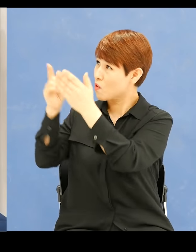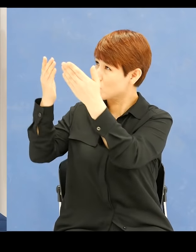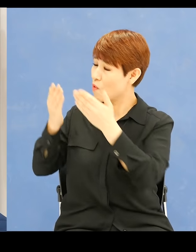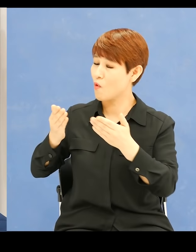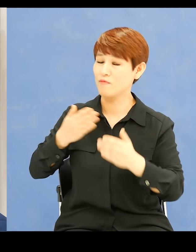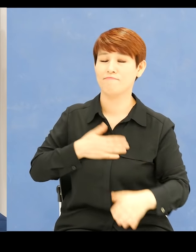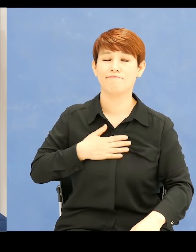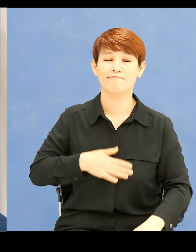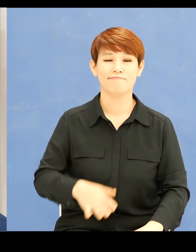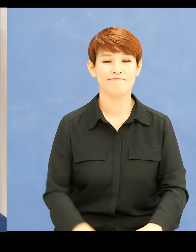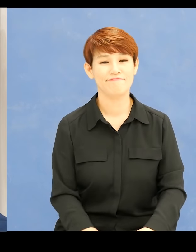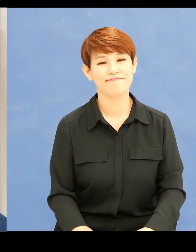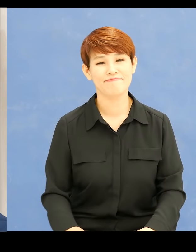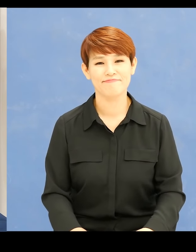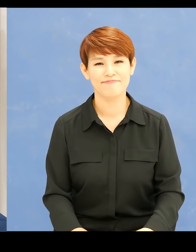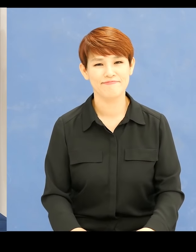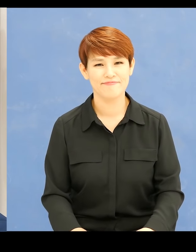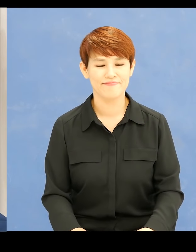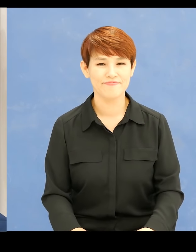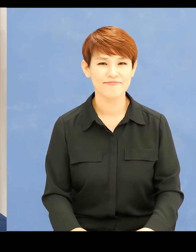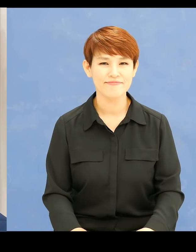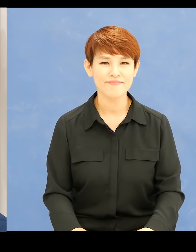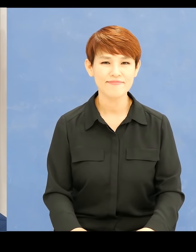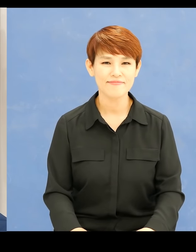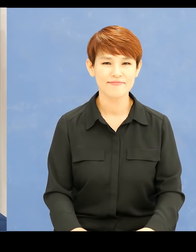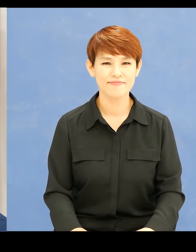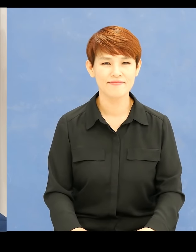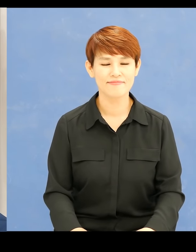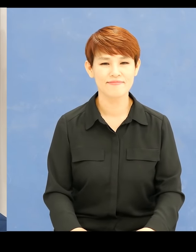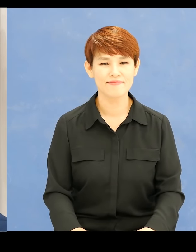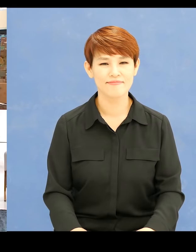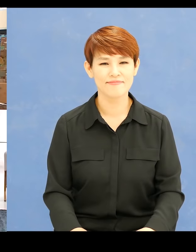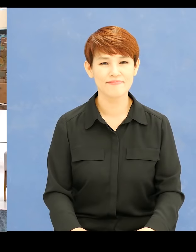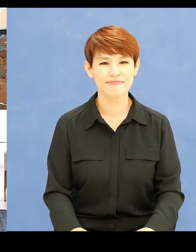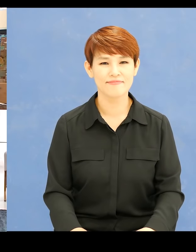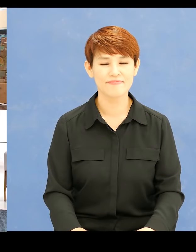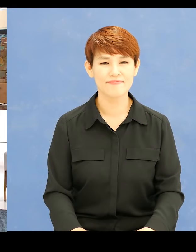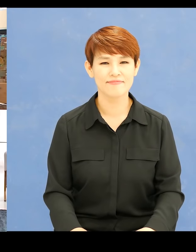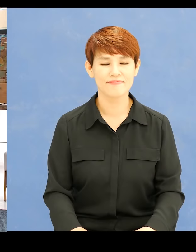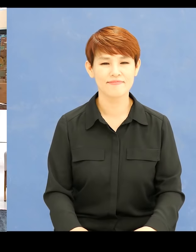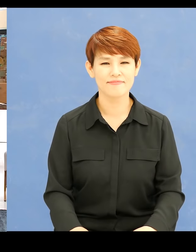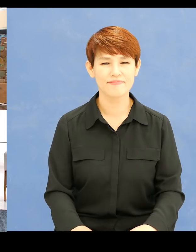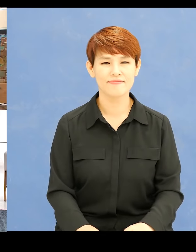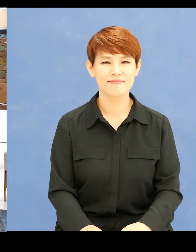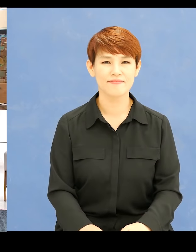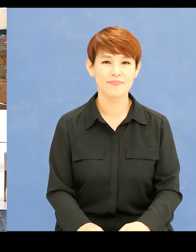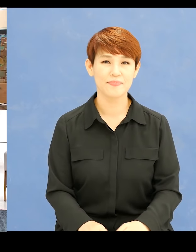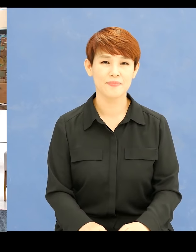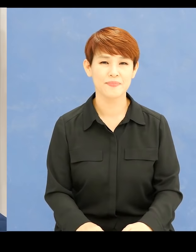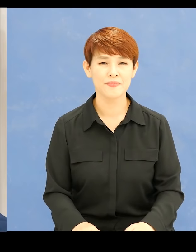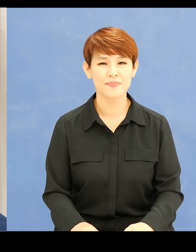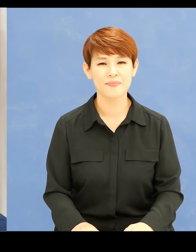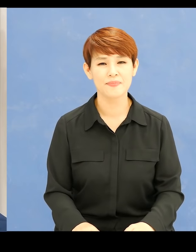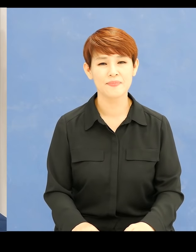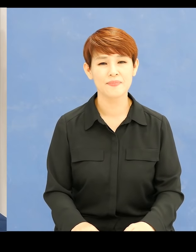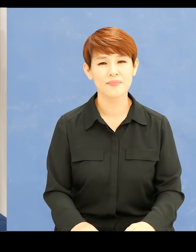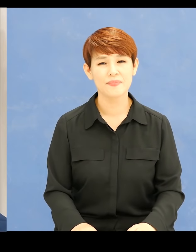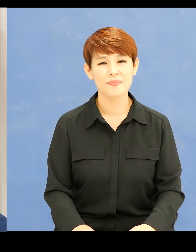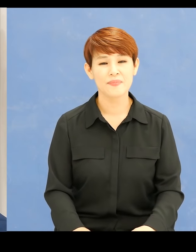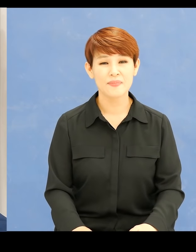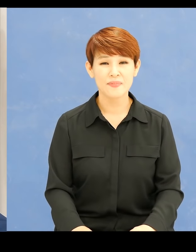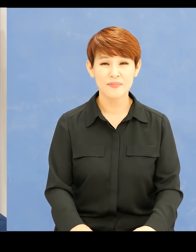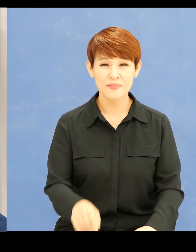믿어주신다는데 무슨 말을 해요. 그 눈을 또 바꿔주시더라고요. 바꿔주시는 게 왜 중요했냐면